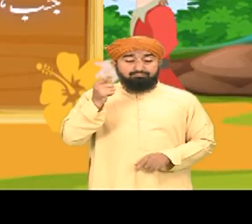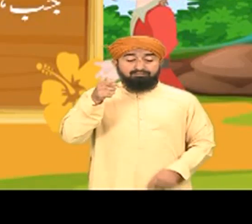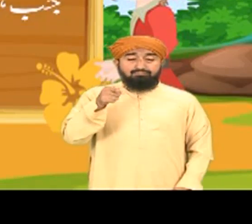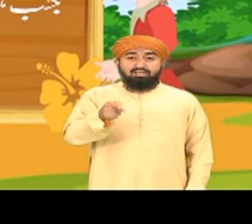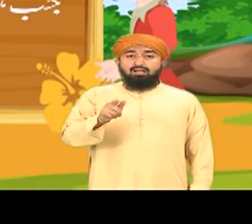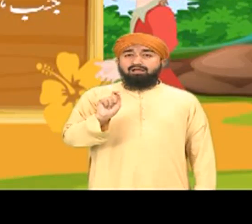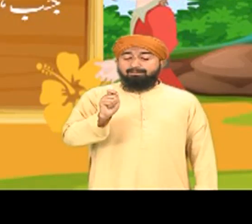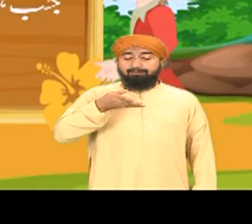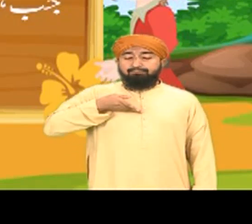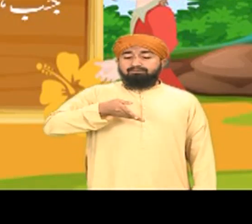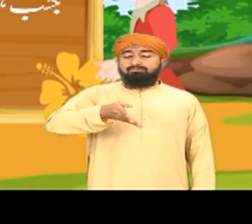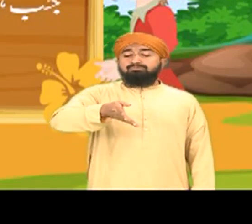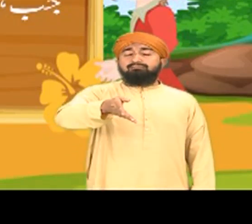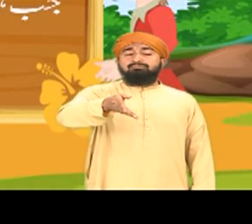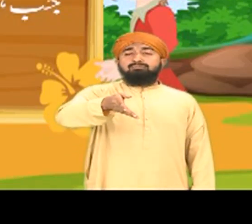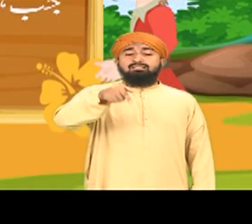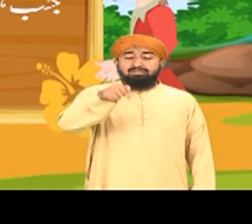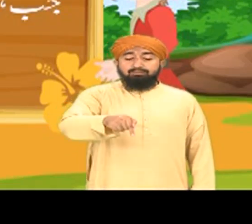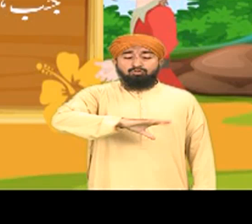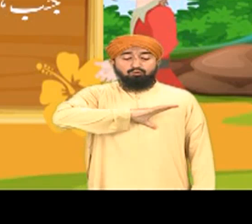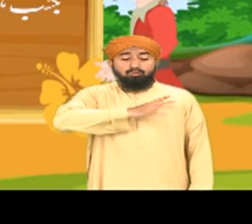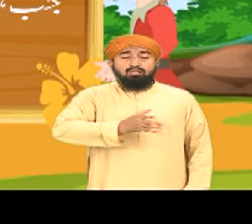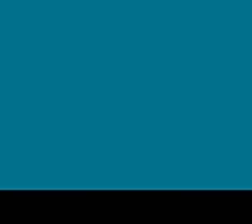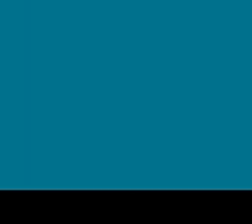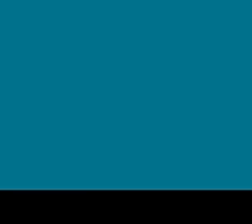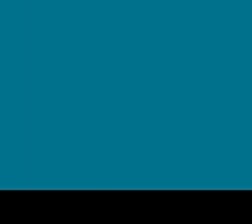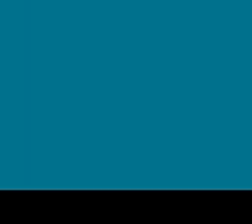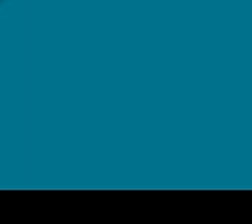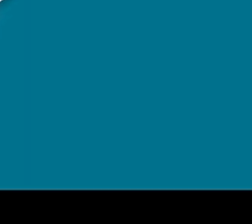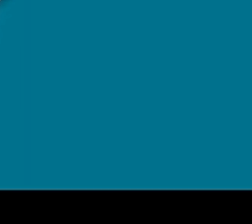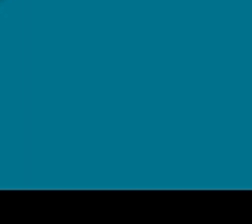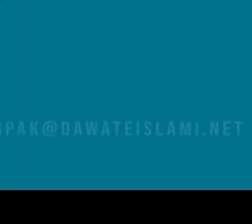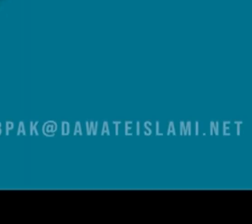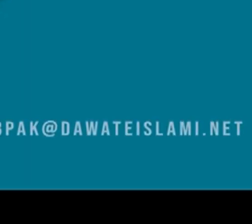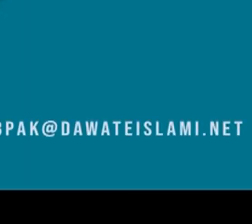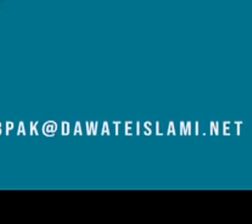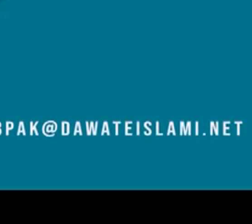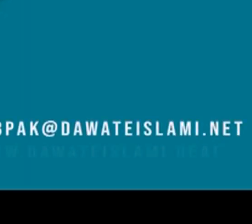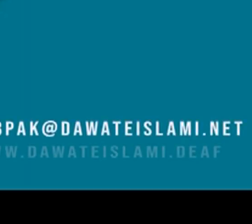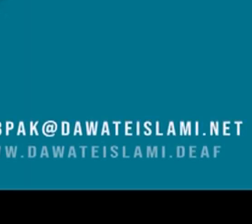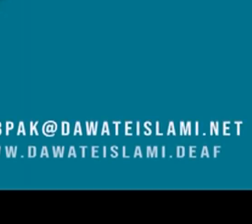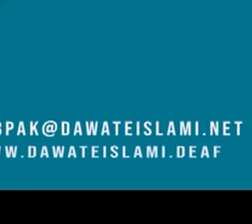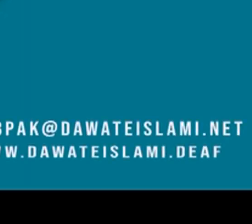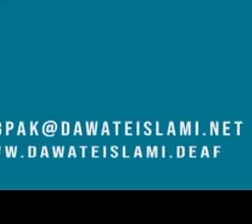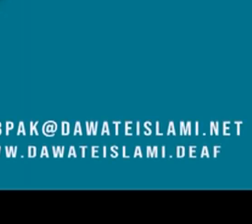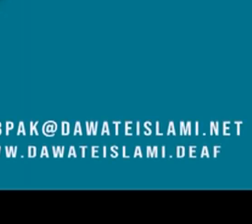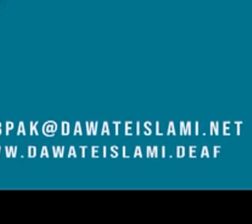جب کام ہم کرنے جا رہے ہیں کہیں اس پہ ہمارا نقصان تو نہیں۔ بصارت